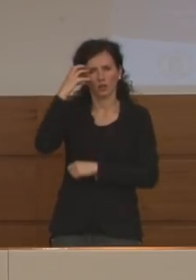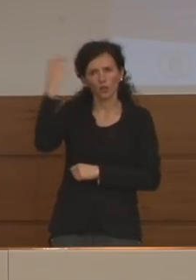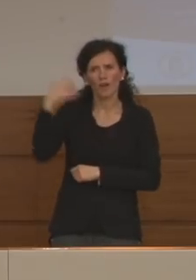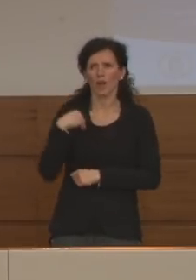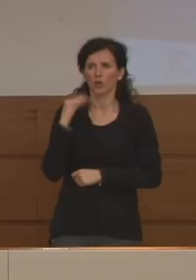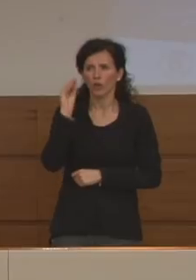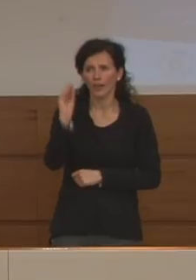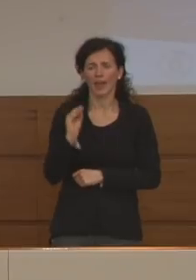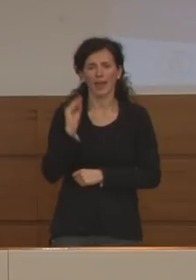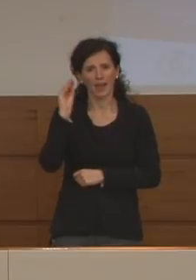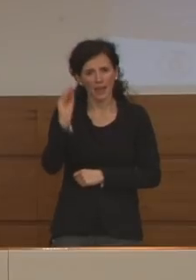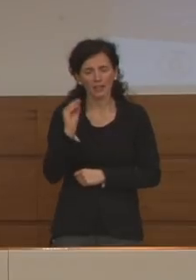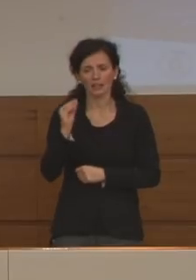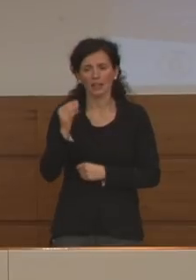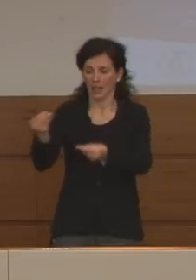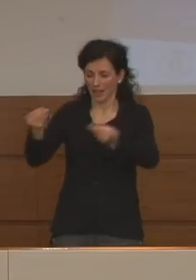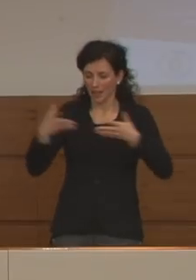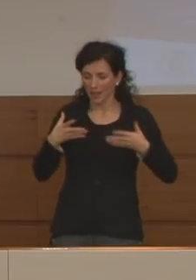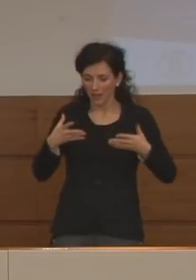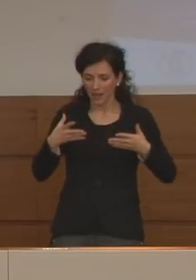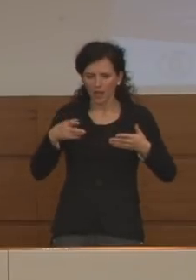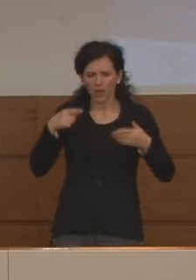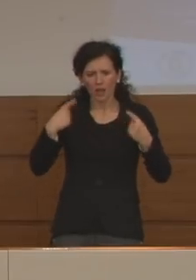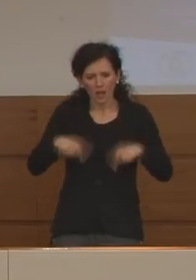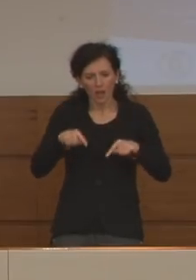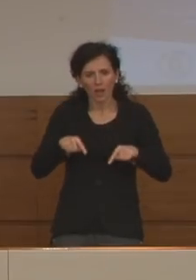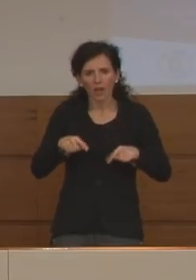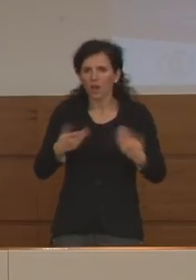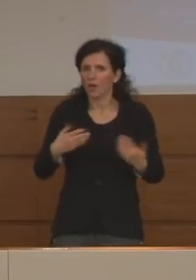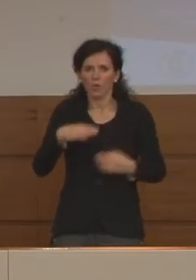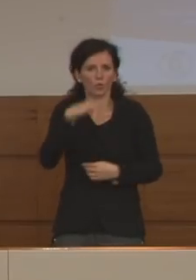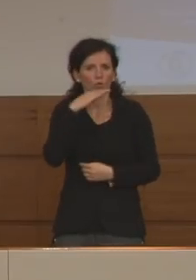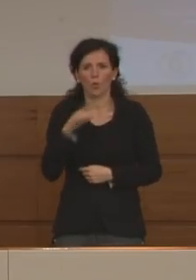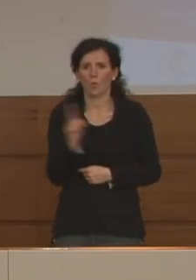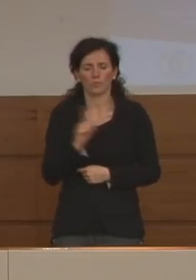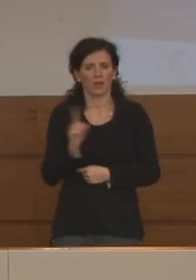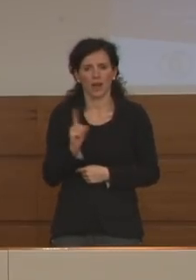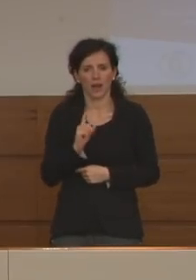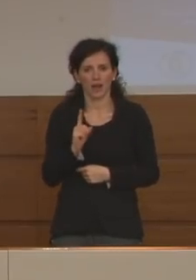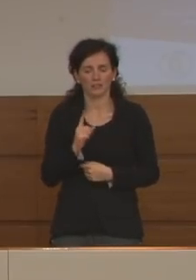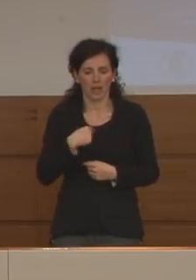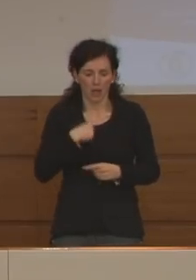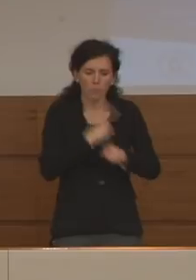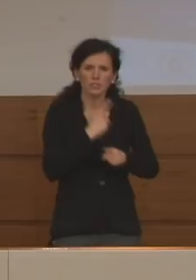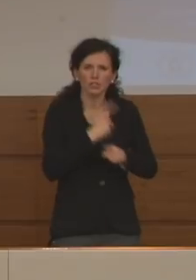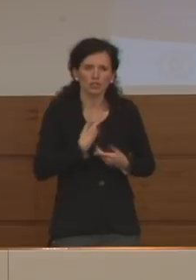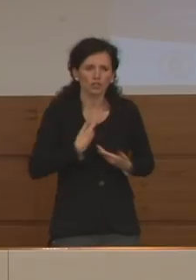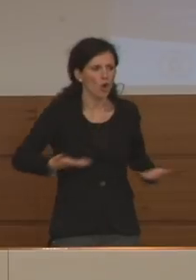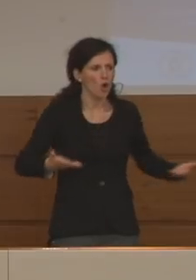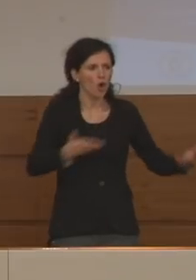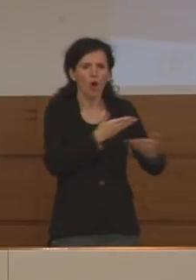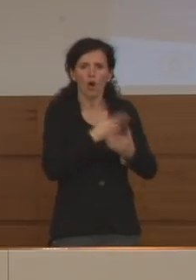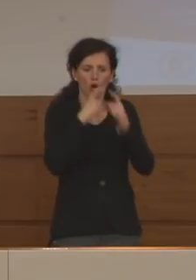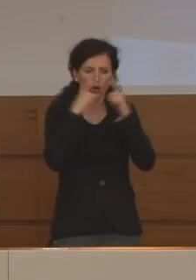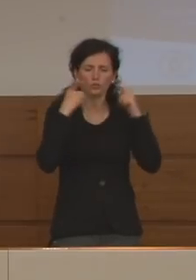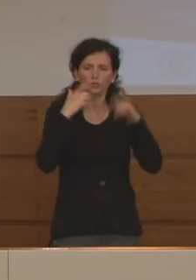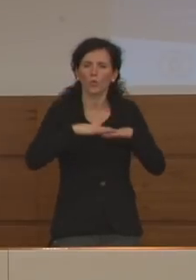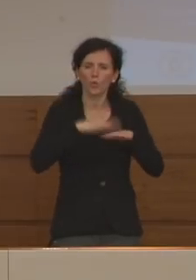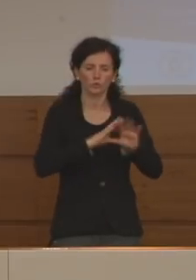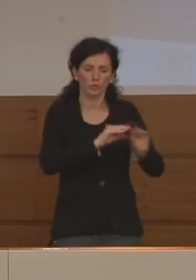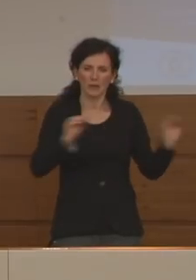anche quello che ci arrivano nè è sufficiente per questo fabbisogno di cui si parlava e